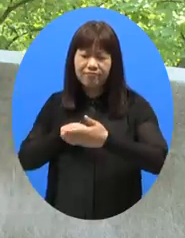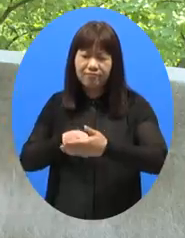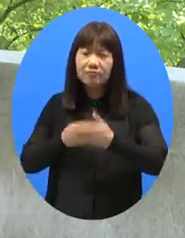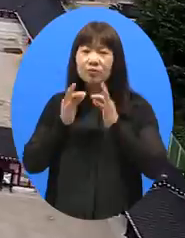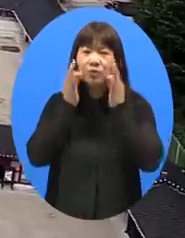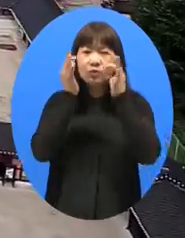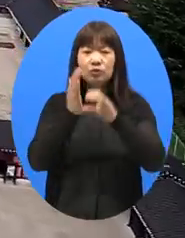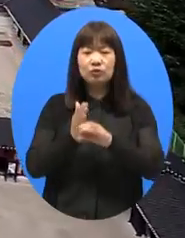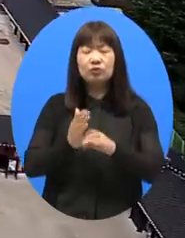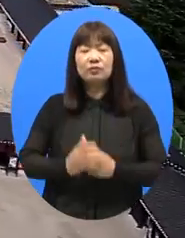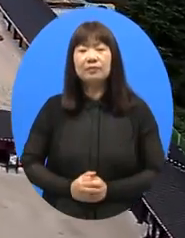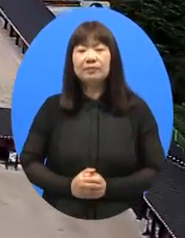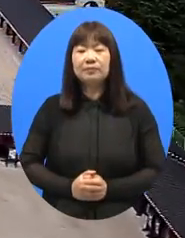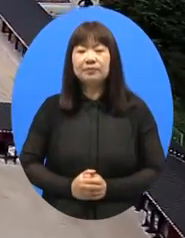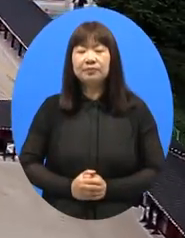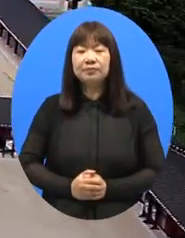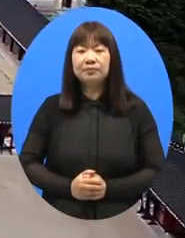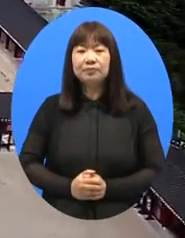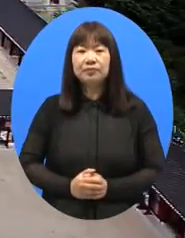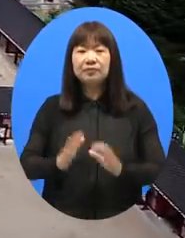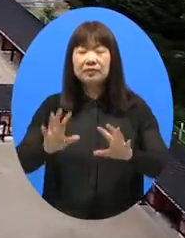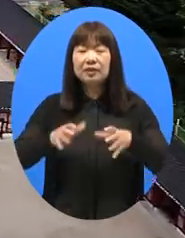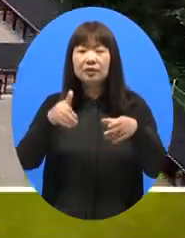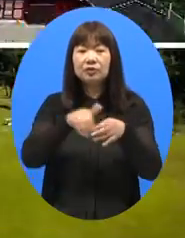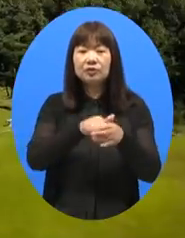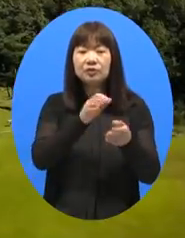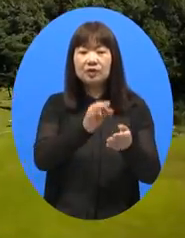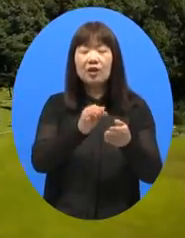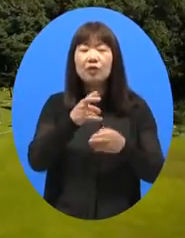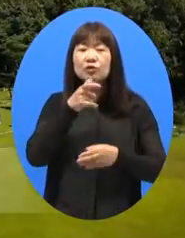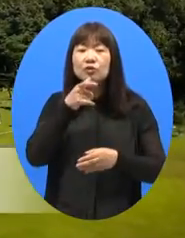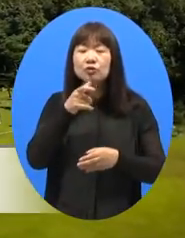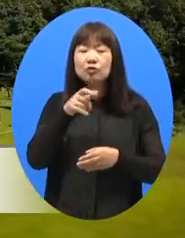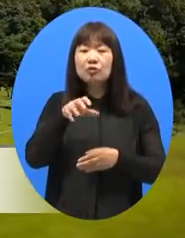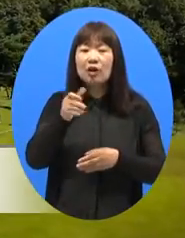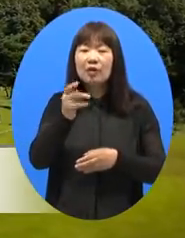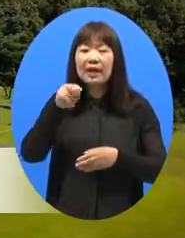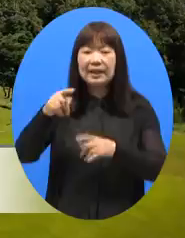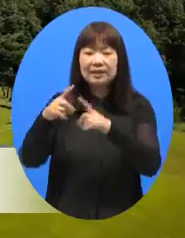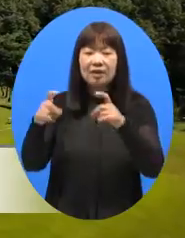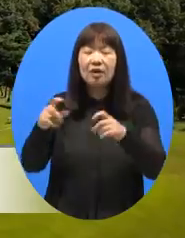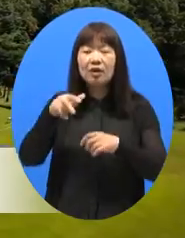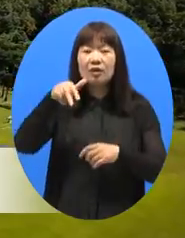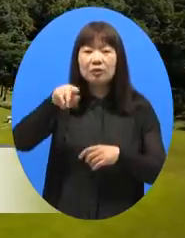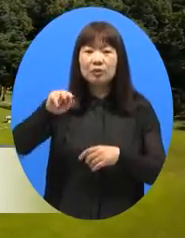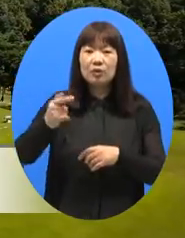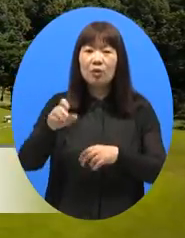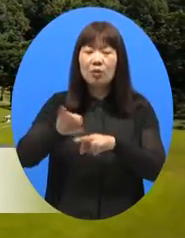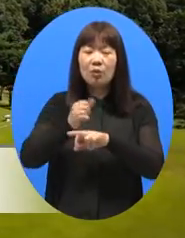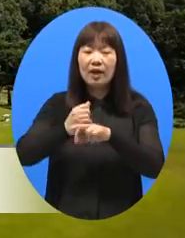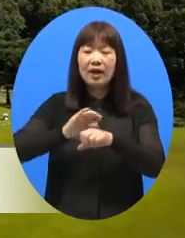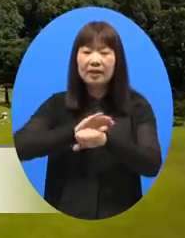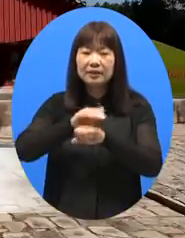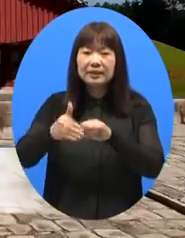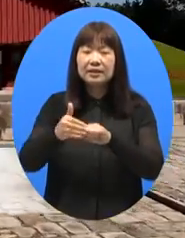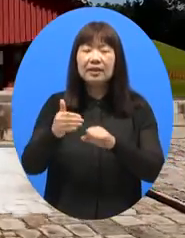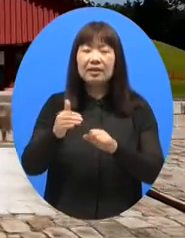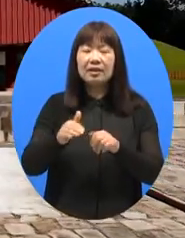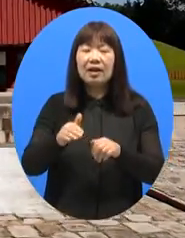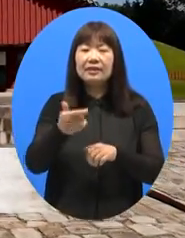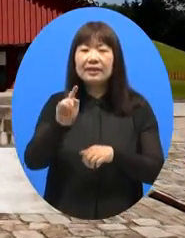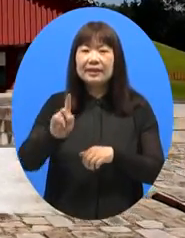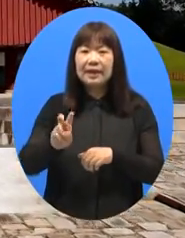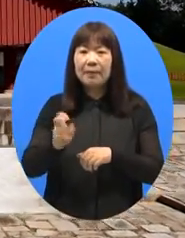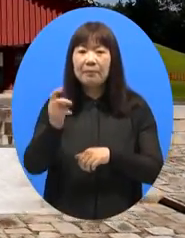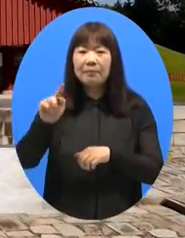추진하고 있습니다. 올해 기준 도내 세계유산은 현재 수원화성과 조선왕릉, 남한산성 총 3곳.